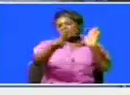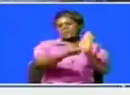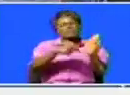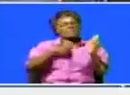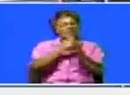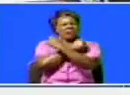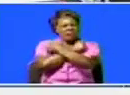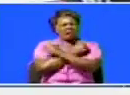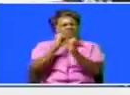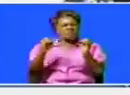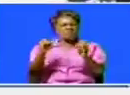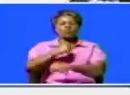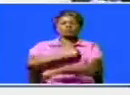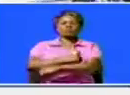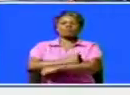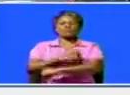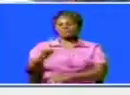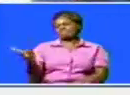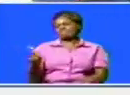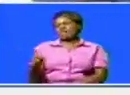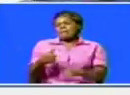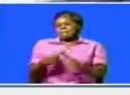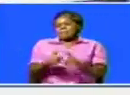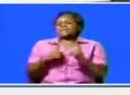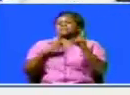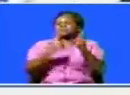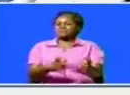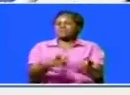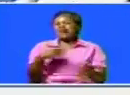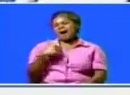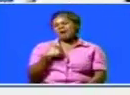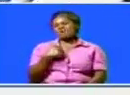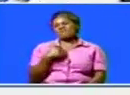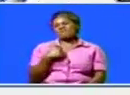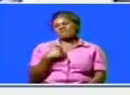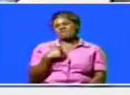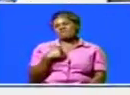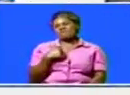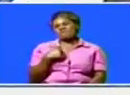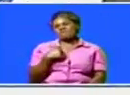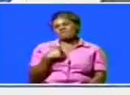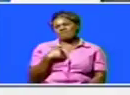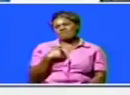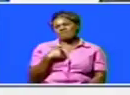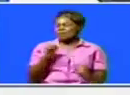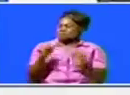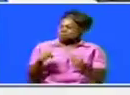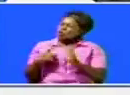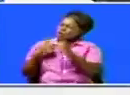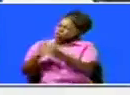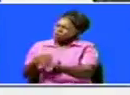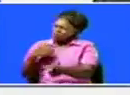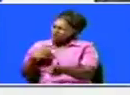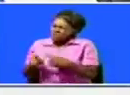sikuipenda sana. Naam. Yeah, but kipaji ninayo. Yeah. Kunaweza kuwa na mtu ana kipaji lakini